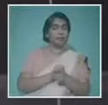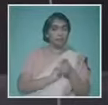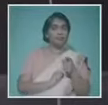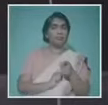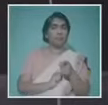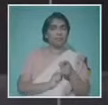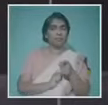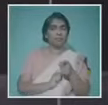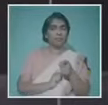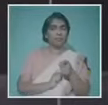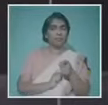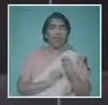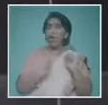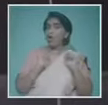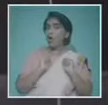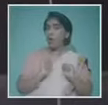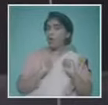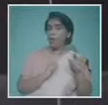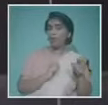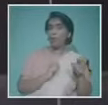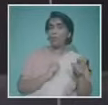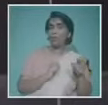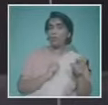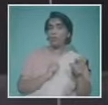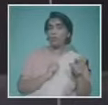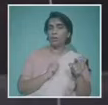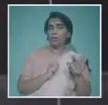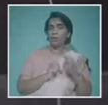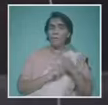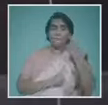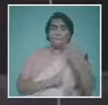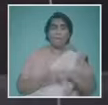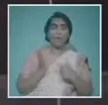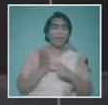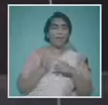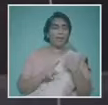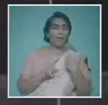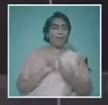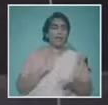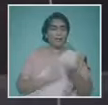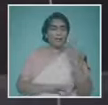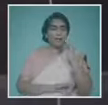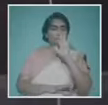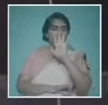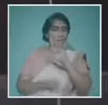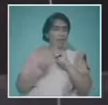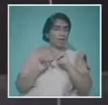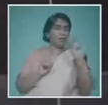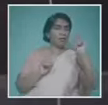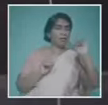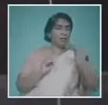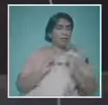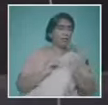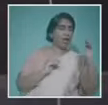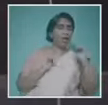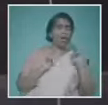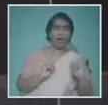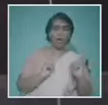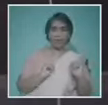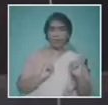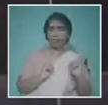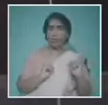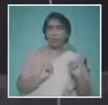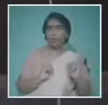කරන්න ඕනේ? කොහමද මේ මේ පර්සනල් ඉන්කම් ටැක්ස් එක වැඩි කරන්න ඕනේ? 105 ඉඳලා 36ට ගෙනියන්නේ කොහමද? ඊට